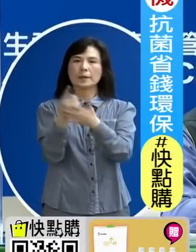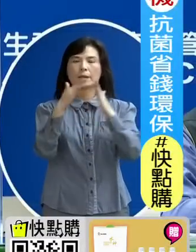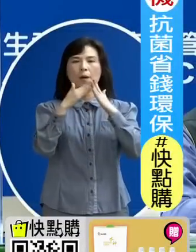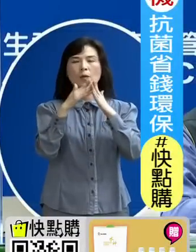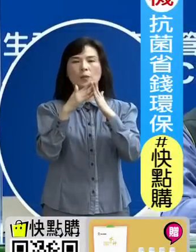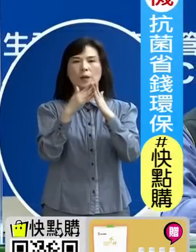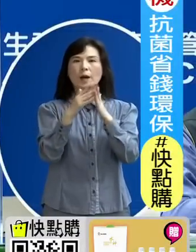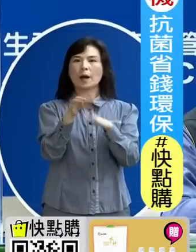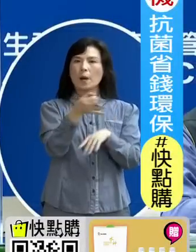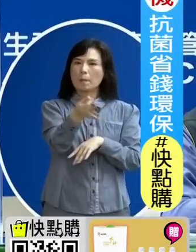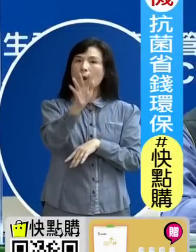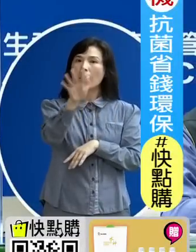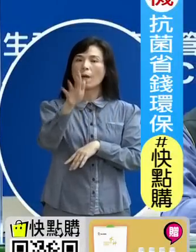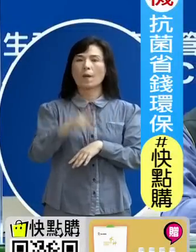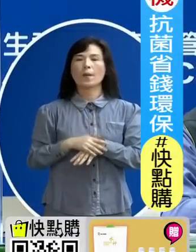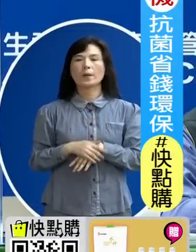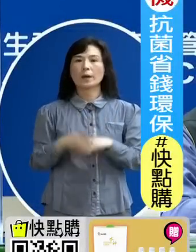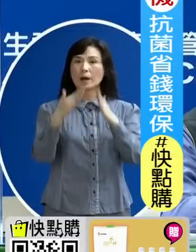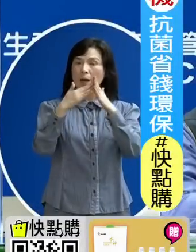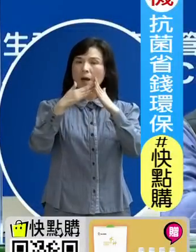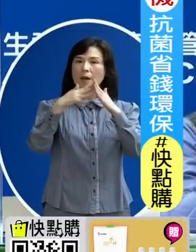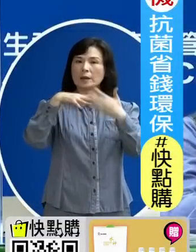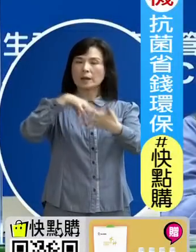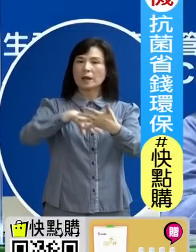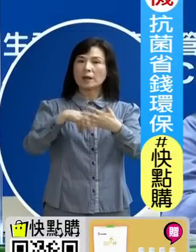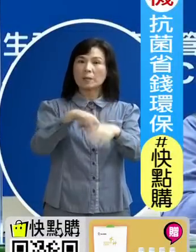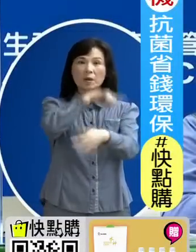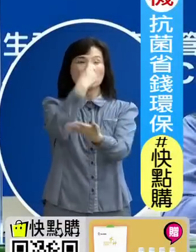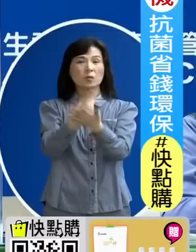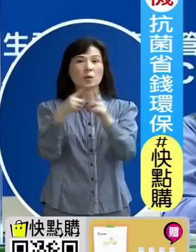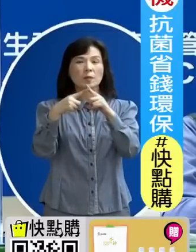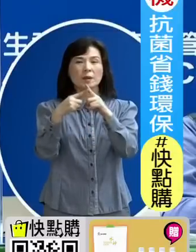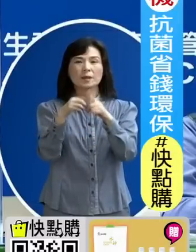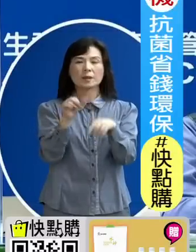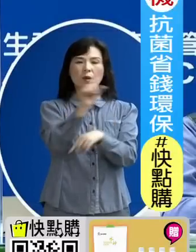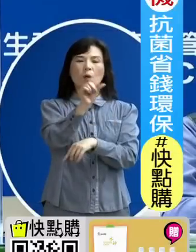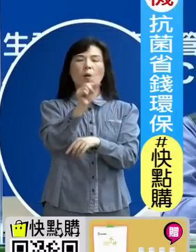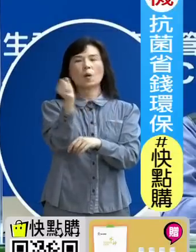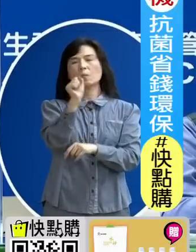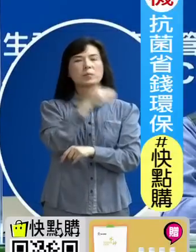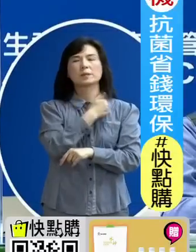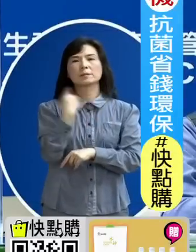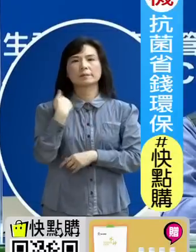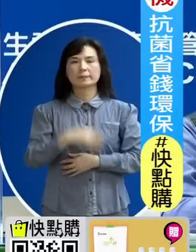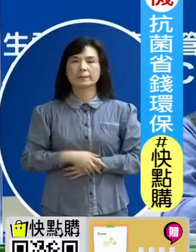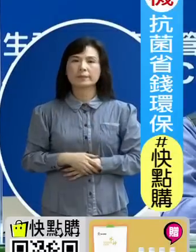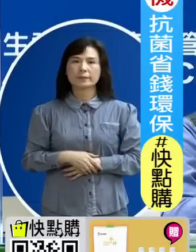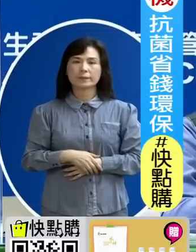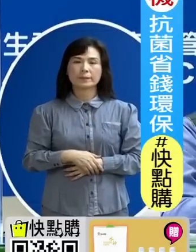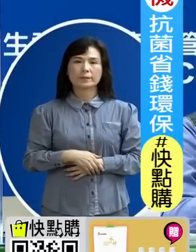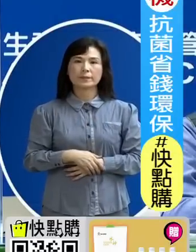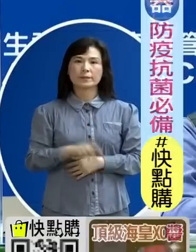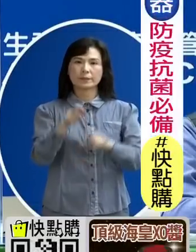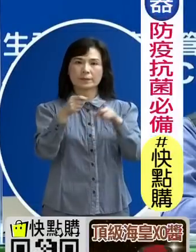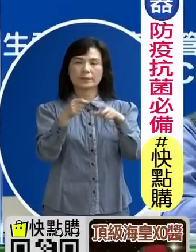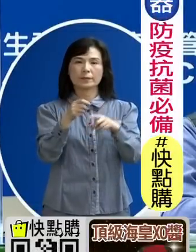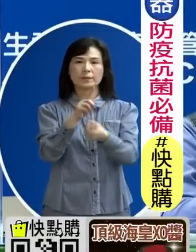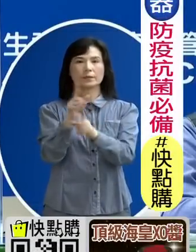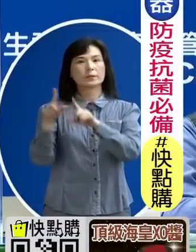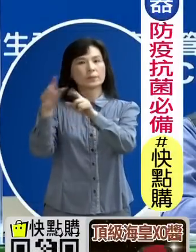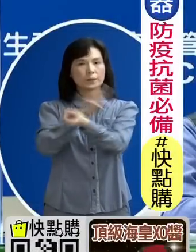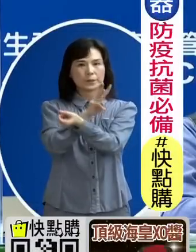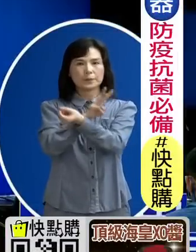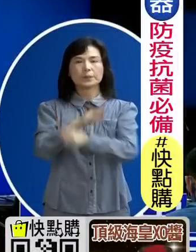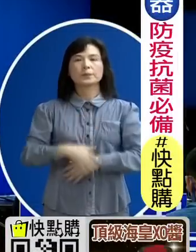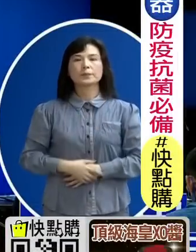是我最后卖出去的只卖罗氏跟雅培。这两家刚好就是它进货价格是最高的，大概要95块钱， 压不